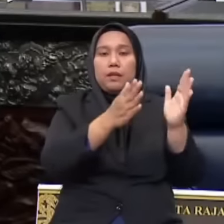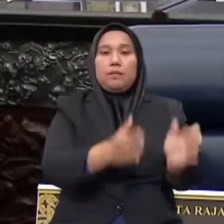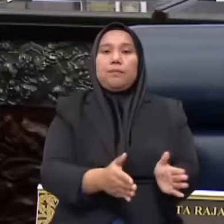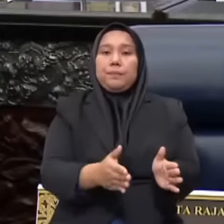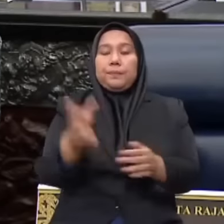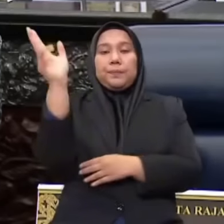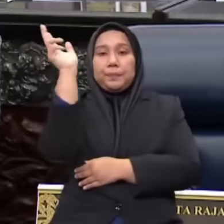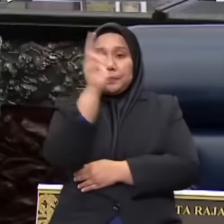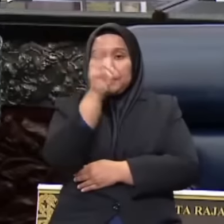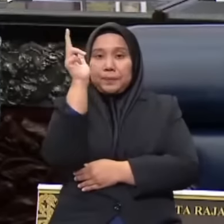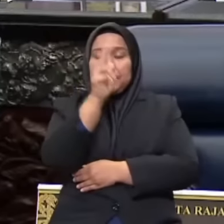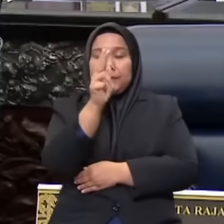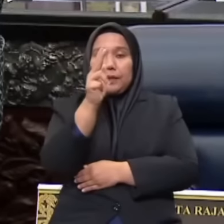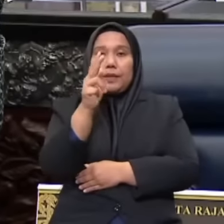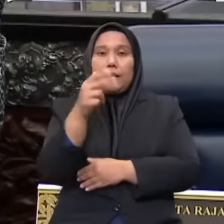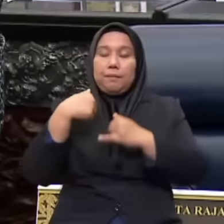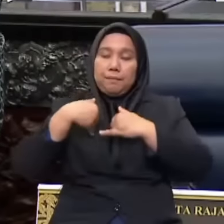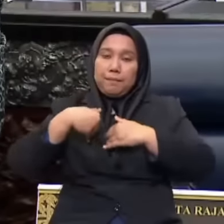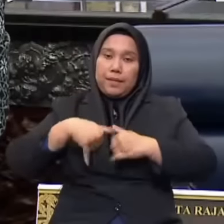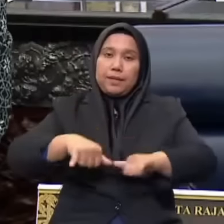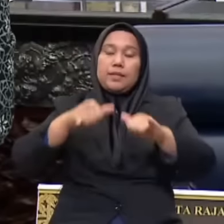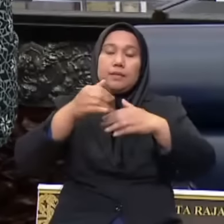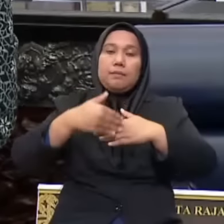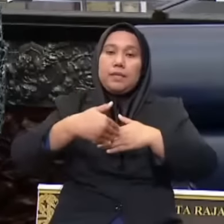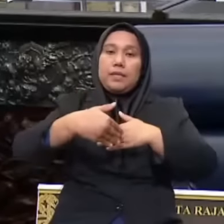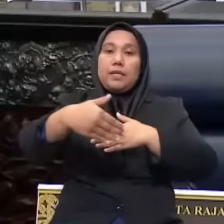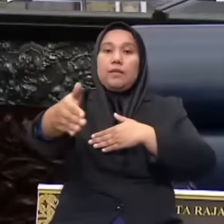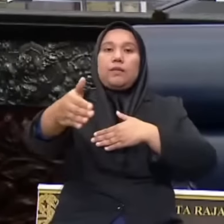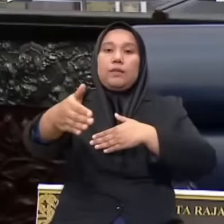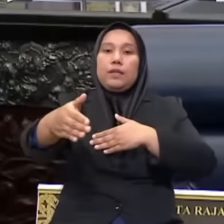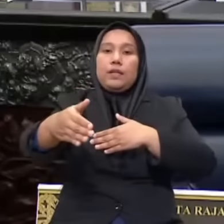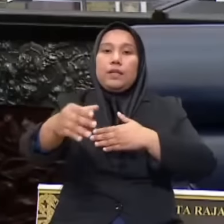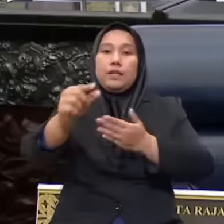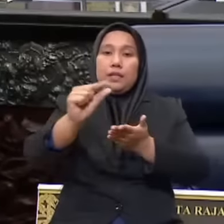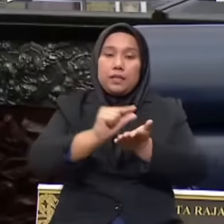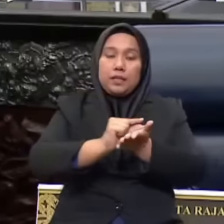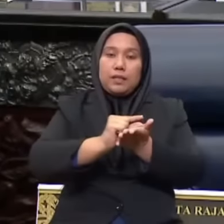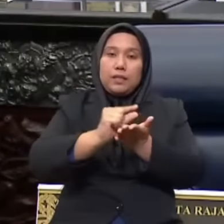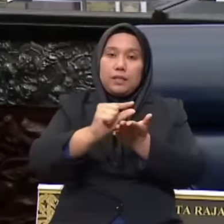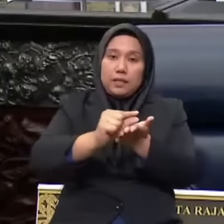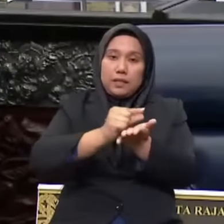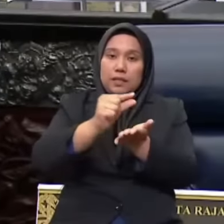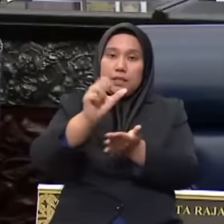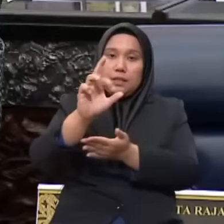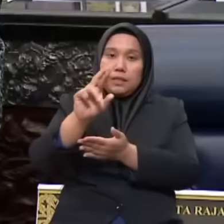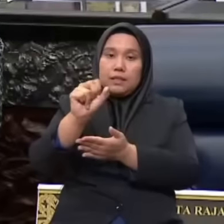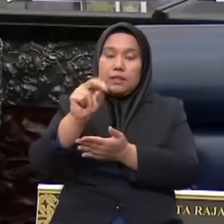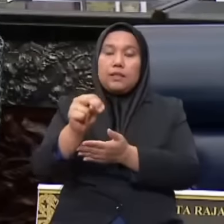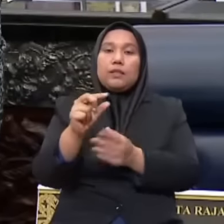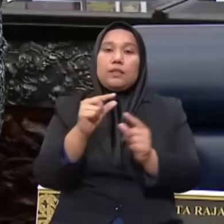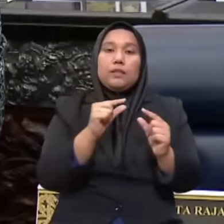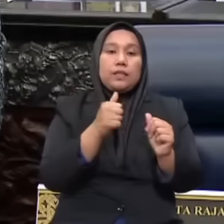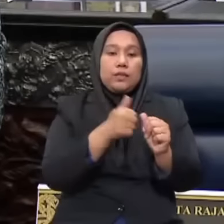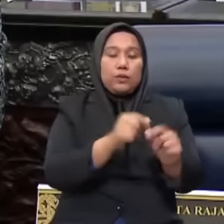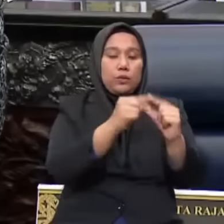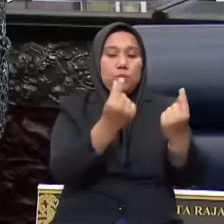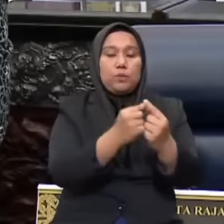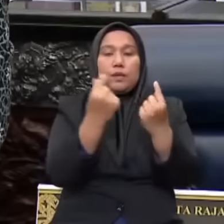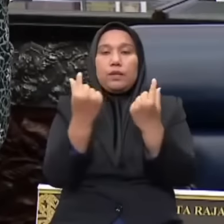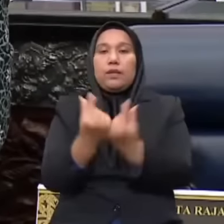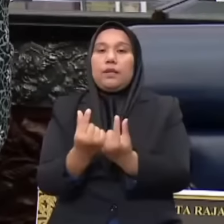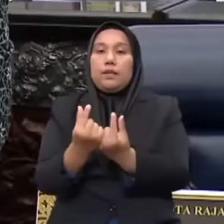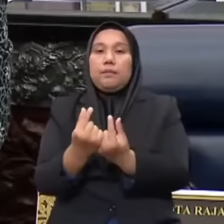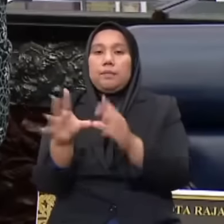Kerajaan masih lagi meneruskan geran-geran tetapi dikelaskan mengikut kumpulan penerima-penerima. Contohnya,